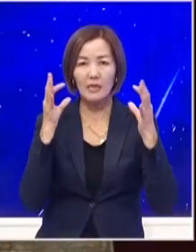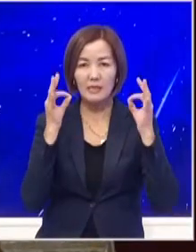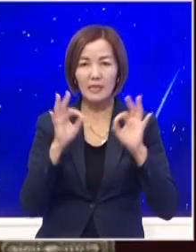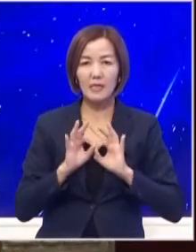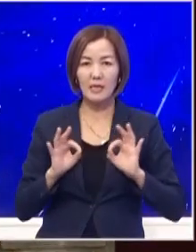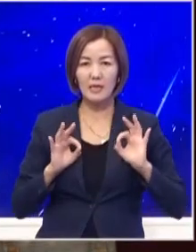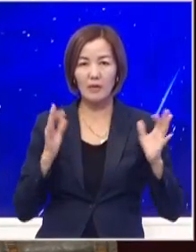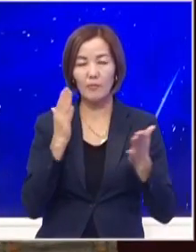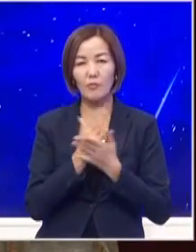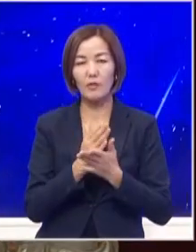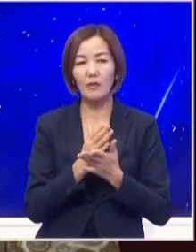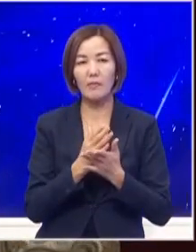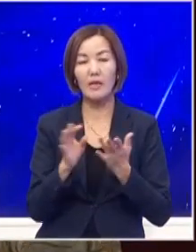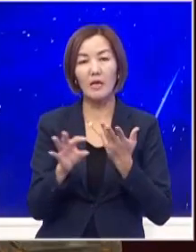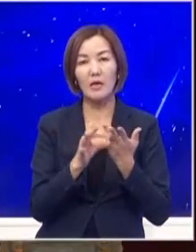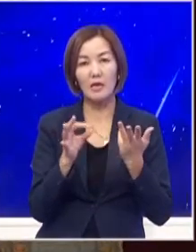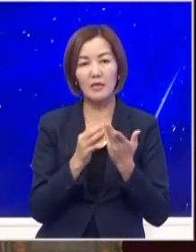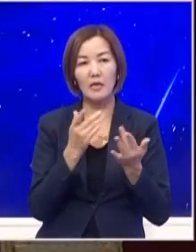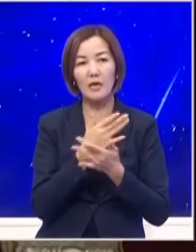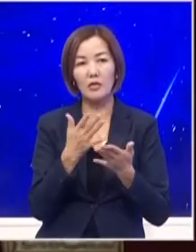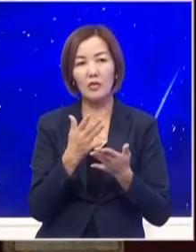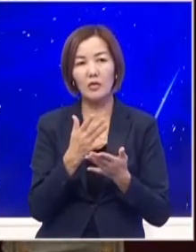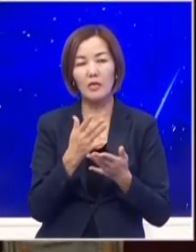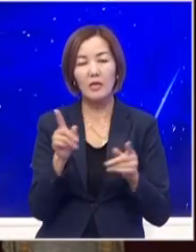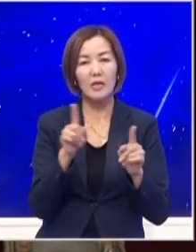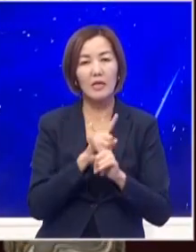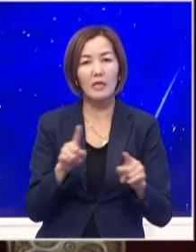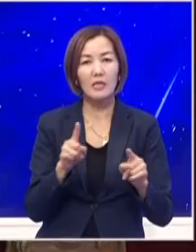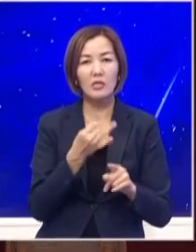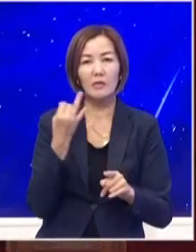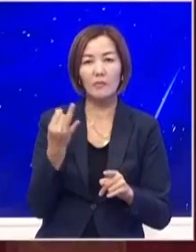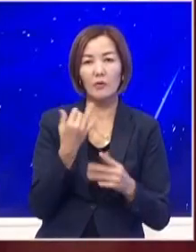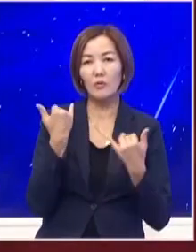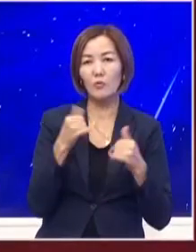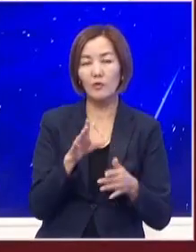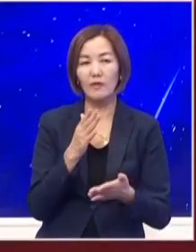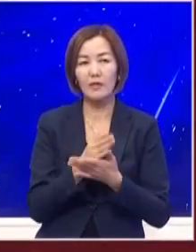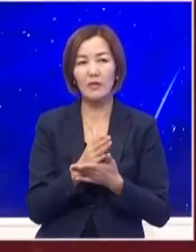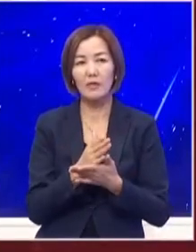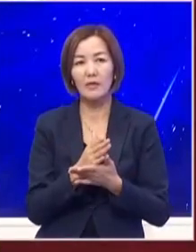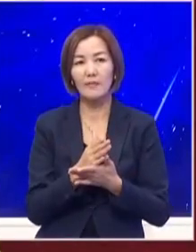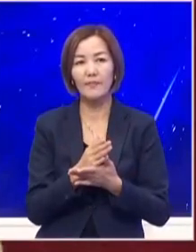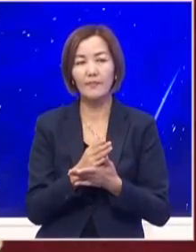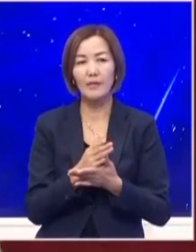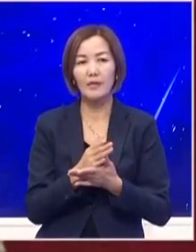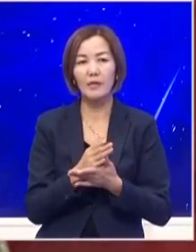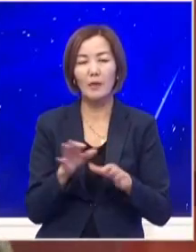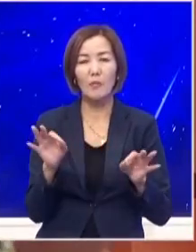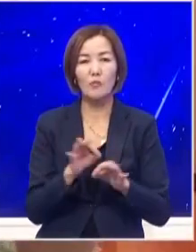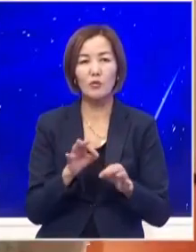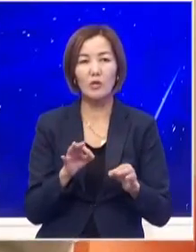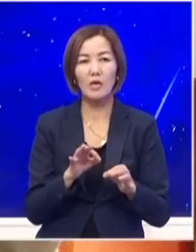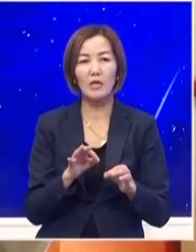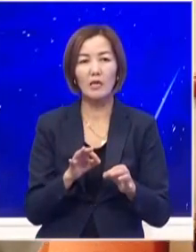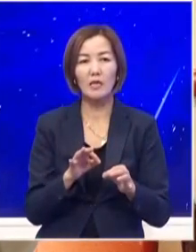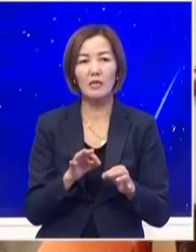орын тепкен. Десек те меймандардың көзіне жылы шырап, ерекше көз тартатын бұйым бар көрінеді. Ол ерекше пішінге ие музыкалық аспап.